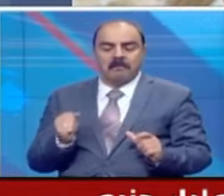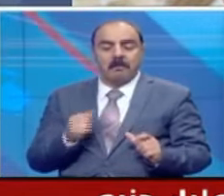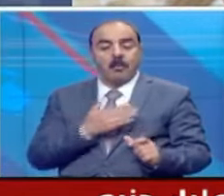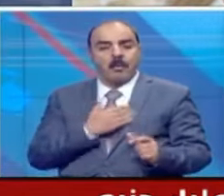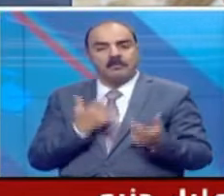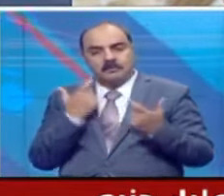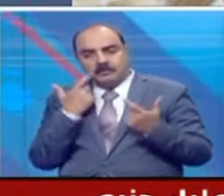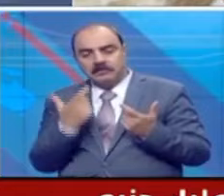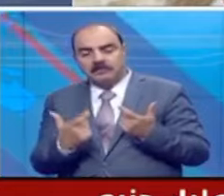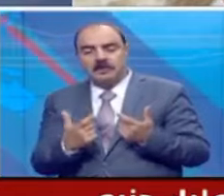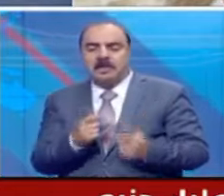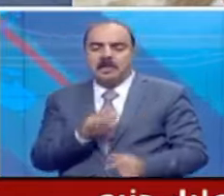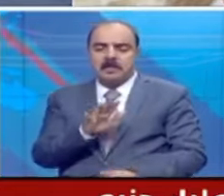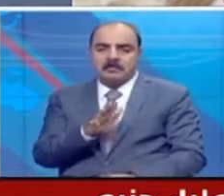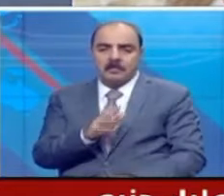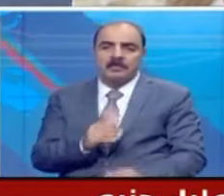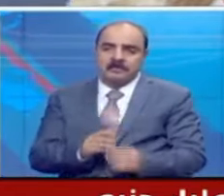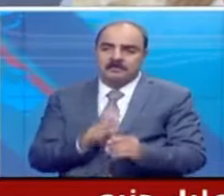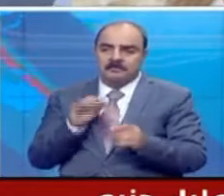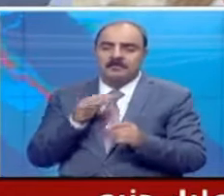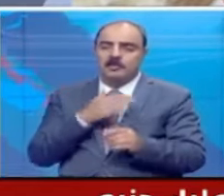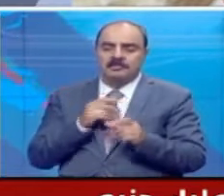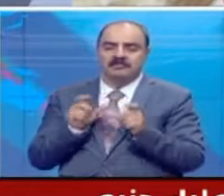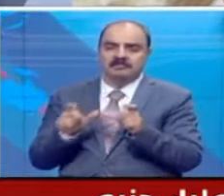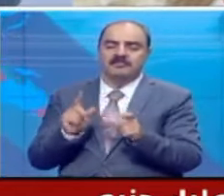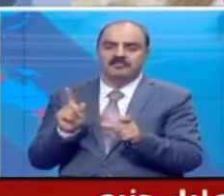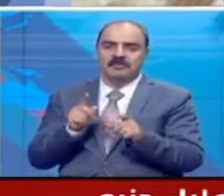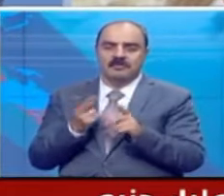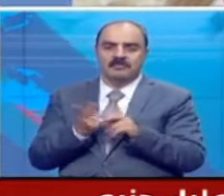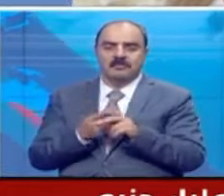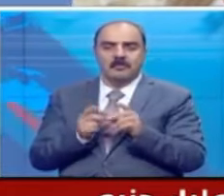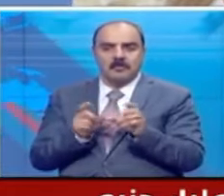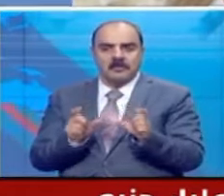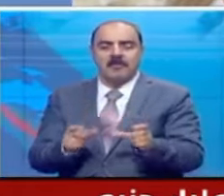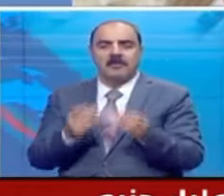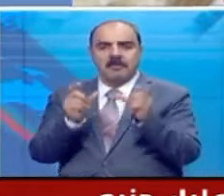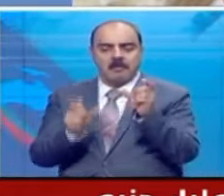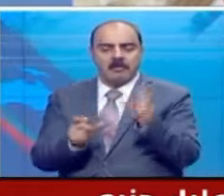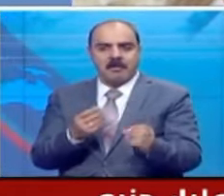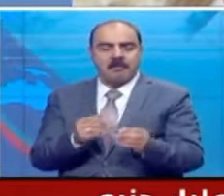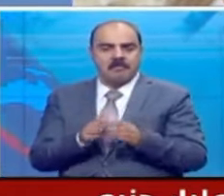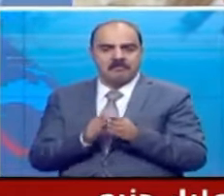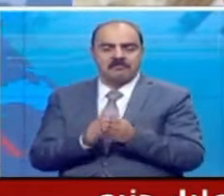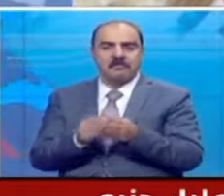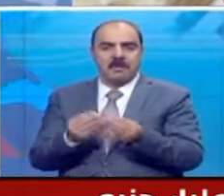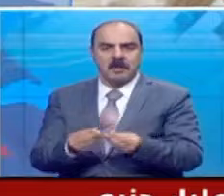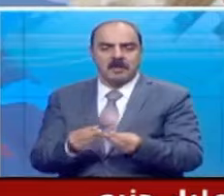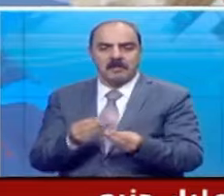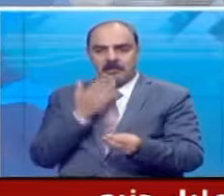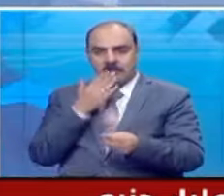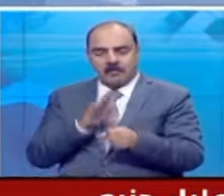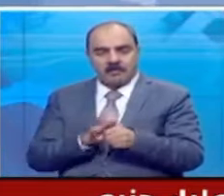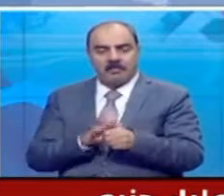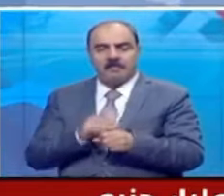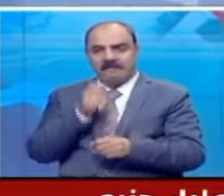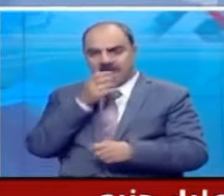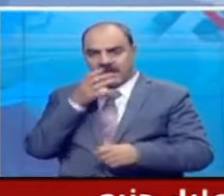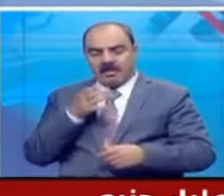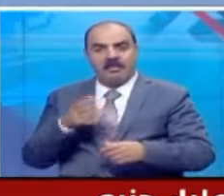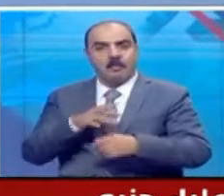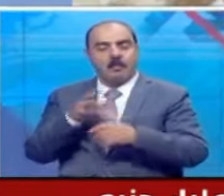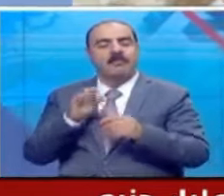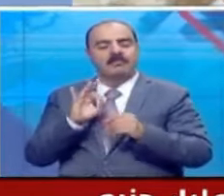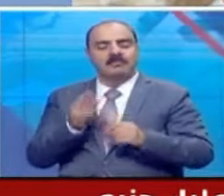طوال الوقت. وبالتالي انا اعتقد ان يعني المواطن المصري الان وهو يدخل على مواسم الاعياد وموسم